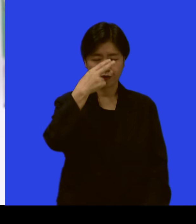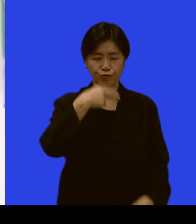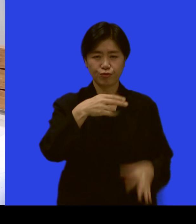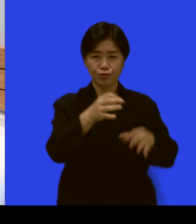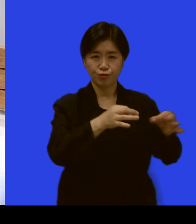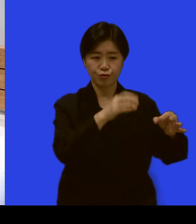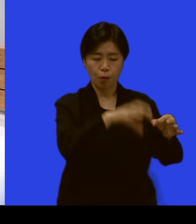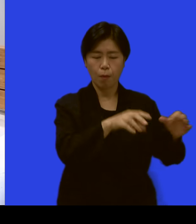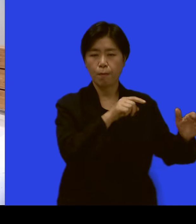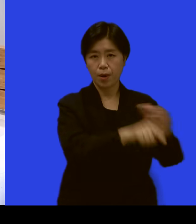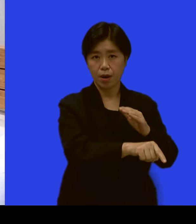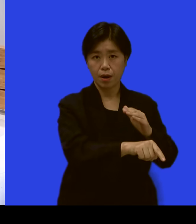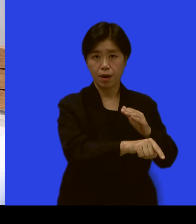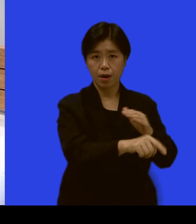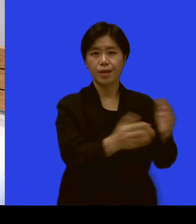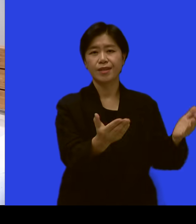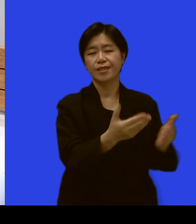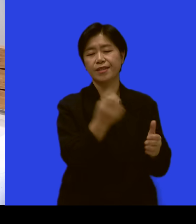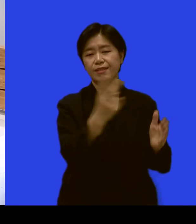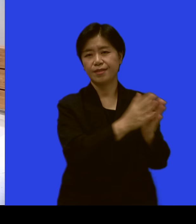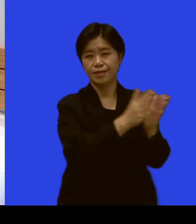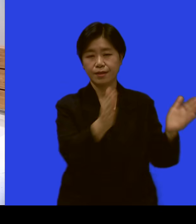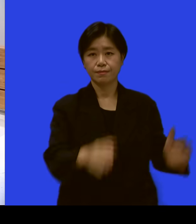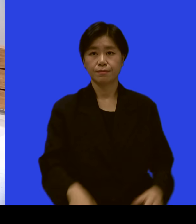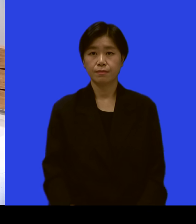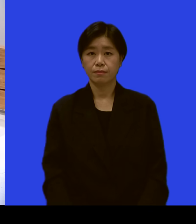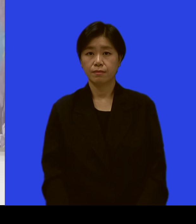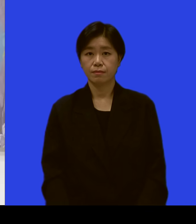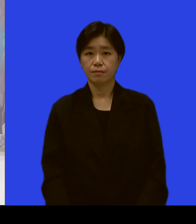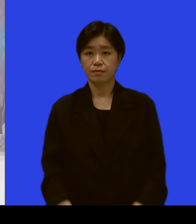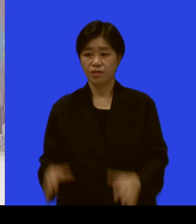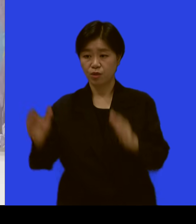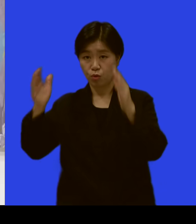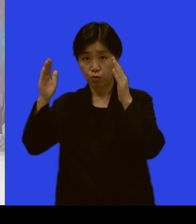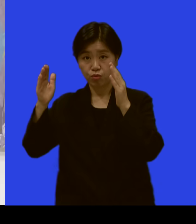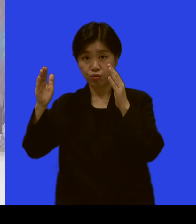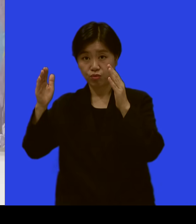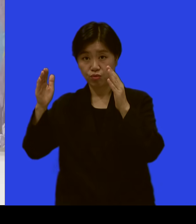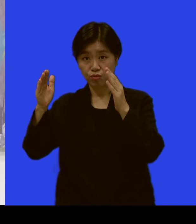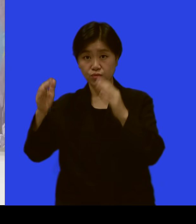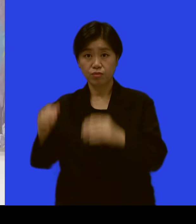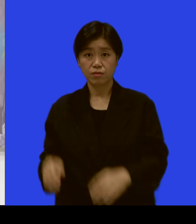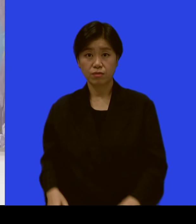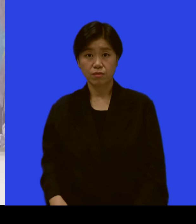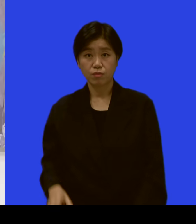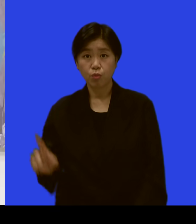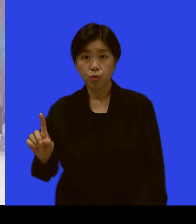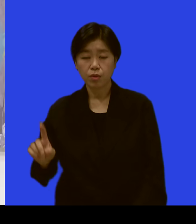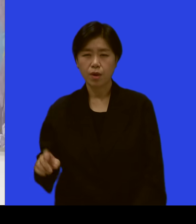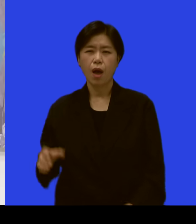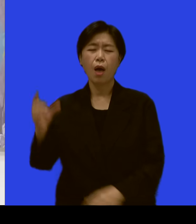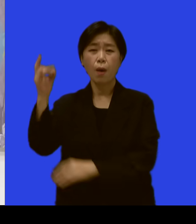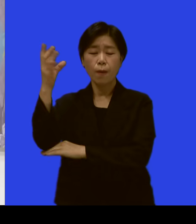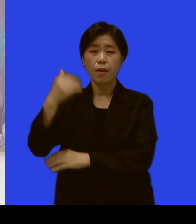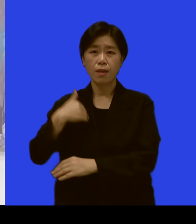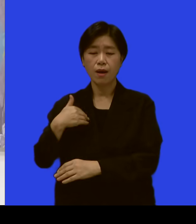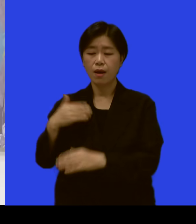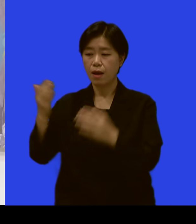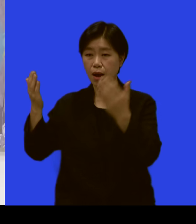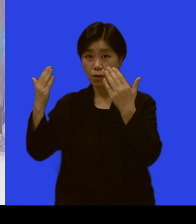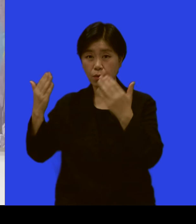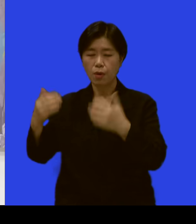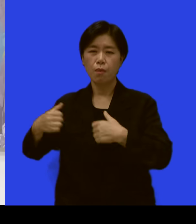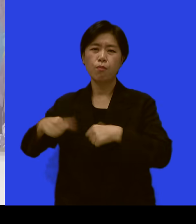시작했습니다. 네, 아, 일을 다시 시작했어요? 네 맞죠. 신학을 접고. 신학을 맞아요. 원래 자퇴서를 쓰려고 했는데